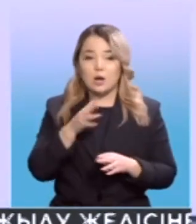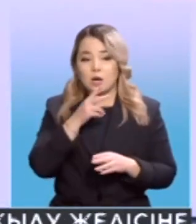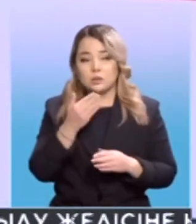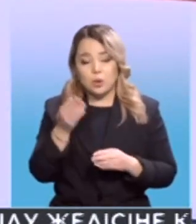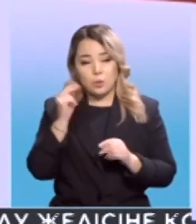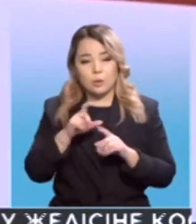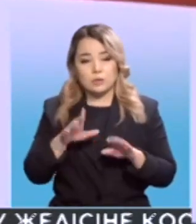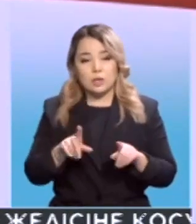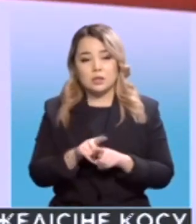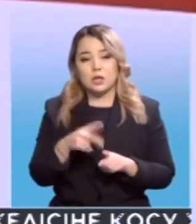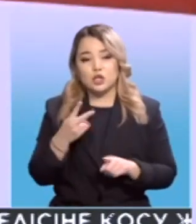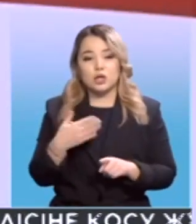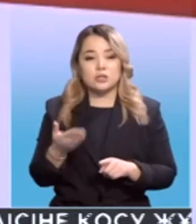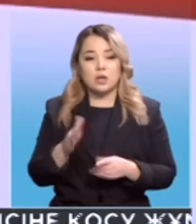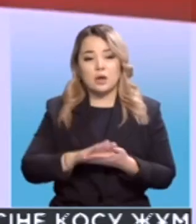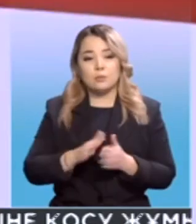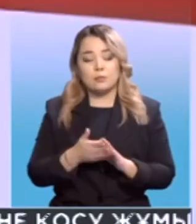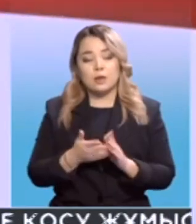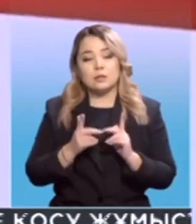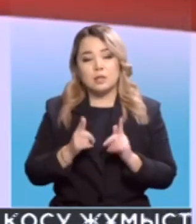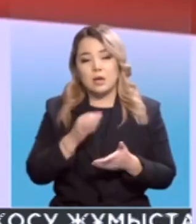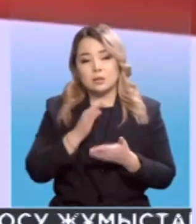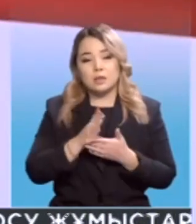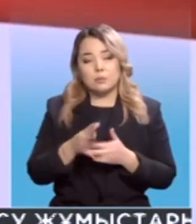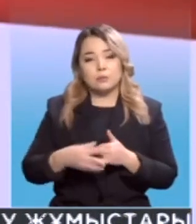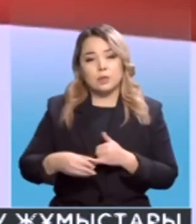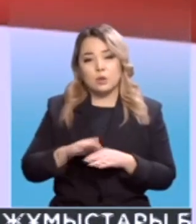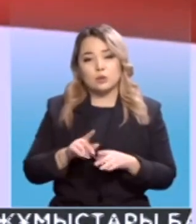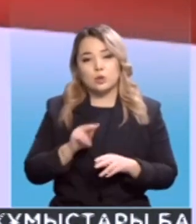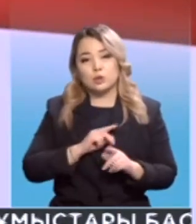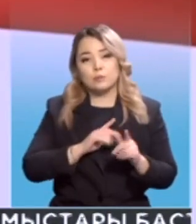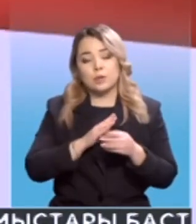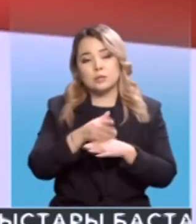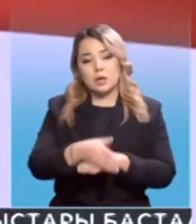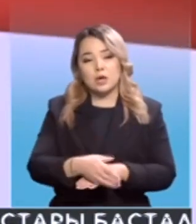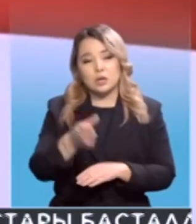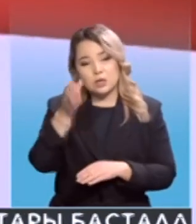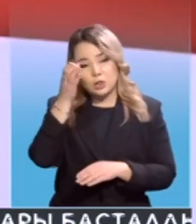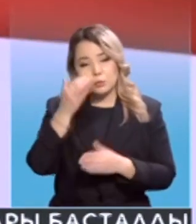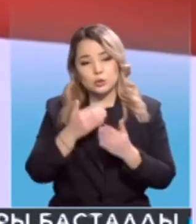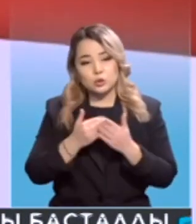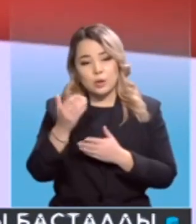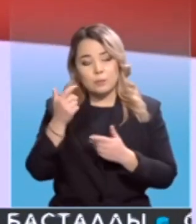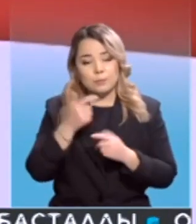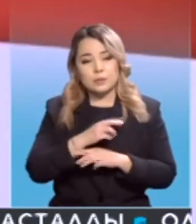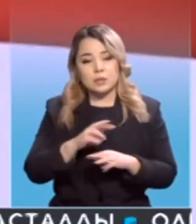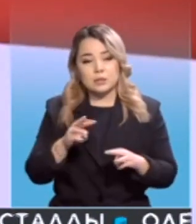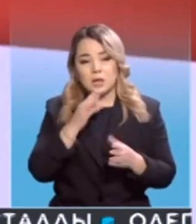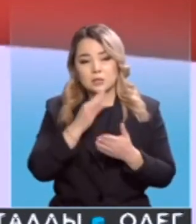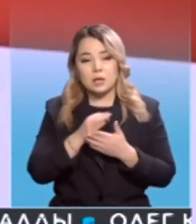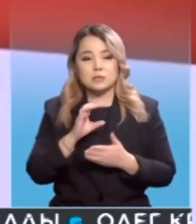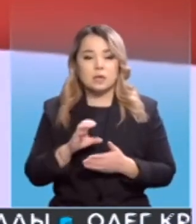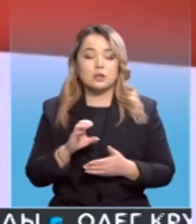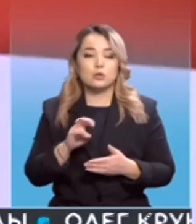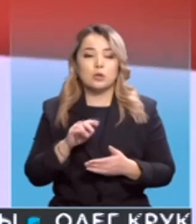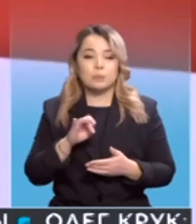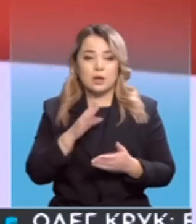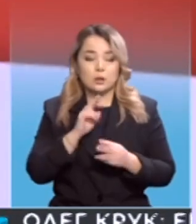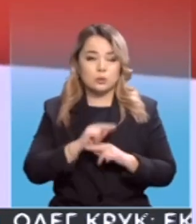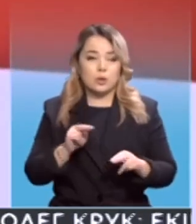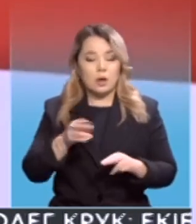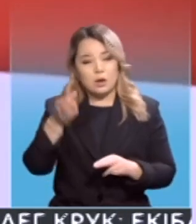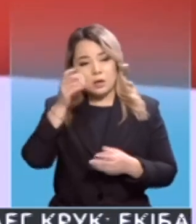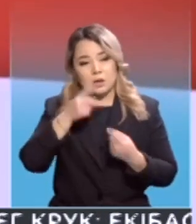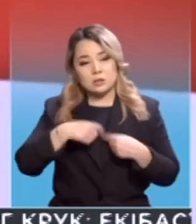оқу орнымен екі жақты мәмілеге келіп отыр. Аймаққа жұмыс сапарымен келген ғылым және жоғары білім министрі Саясат Нұрбек оқытушы